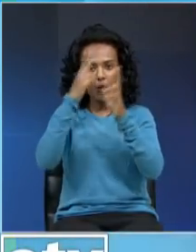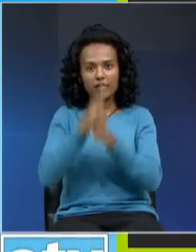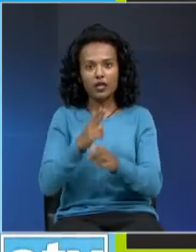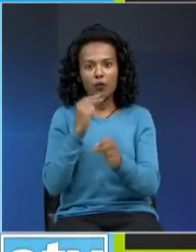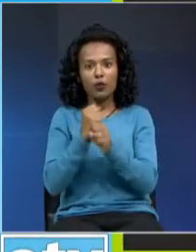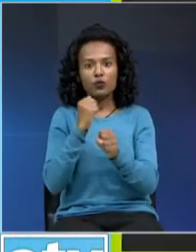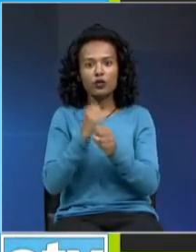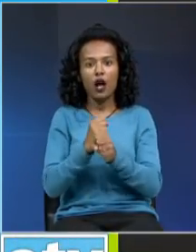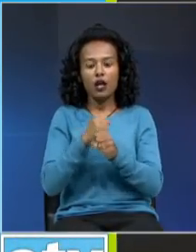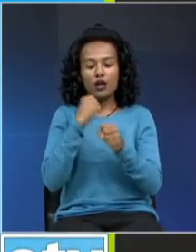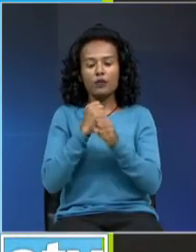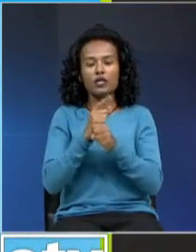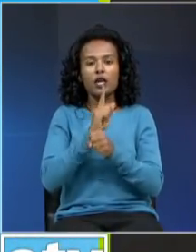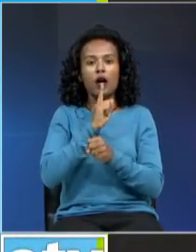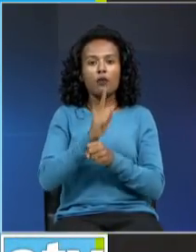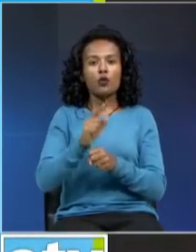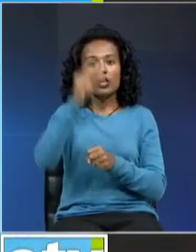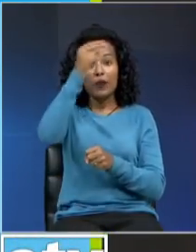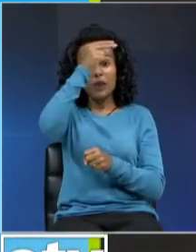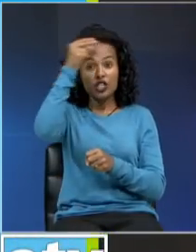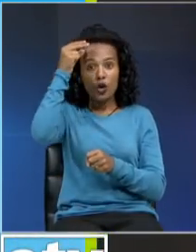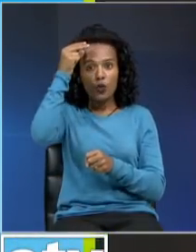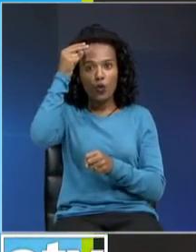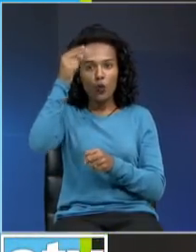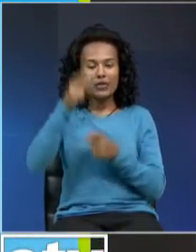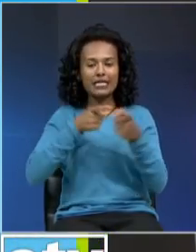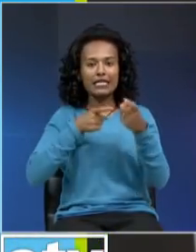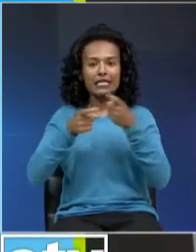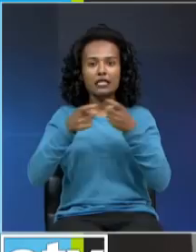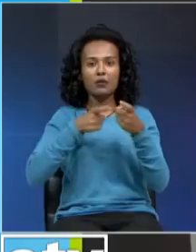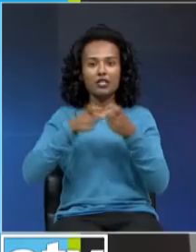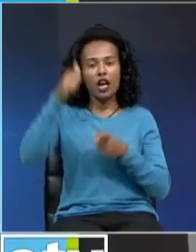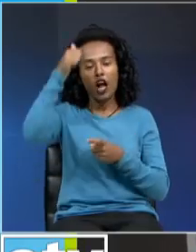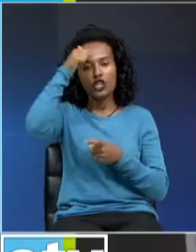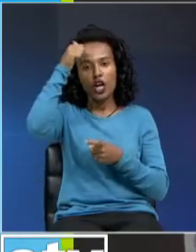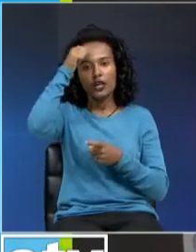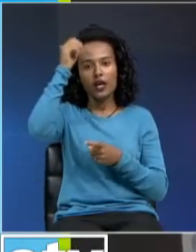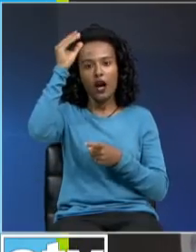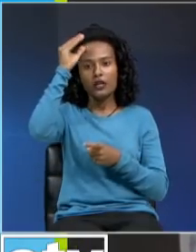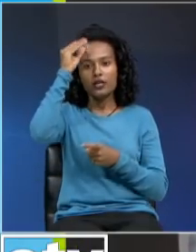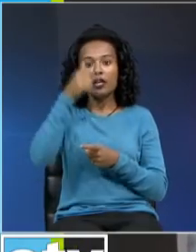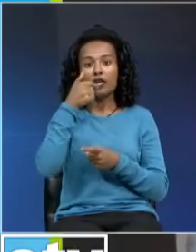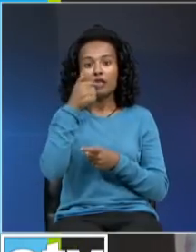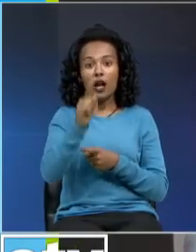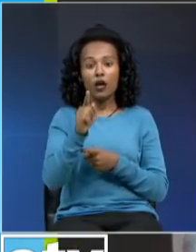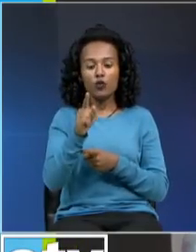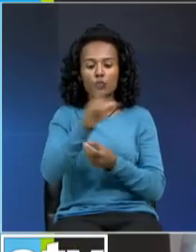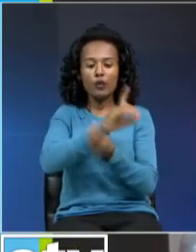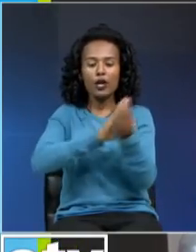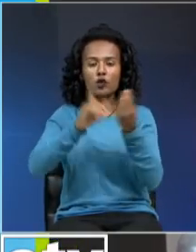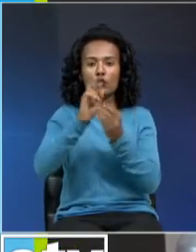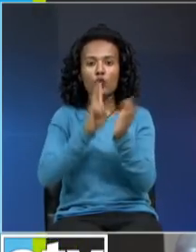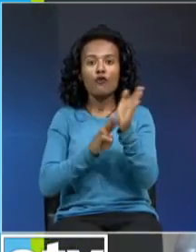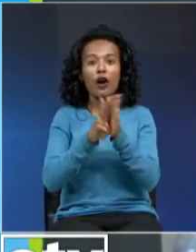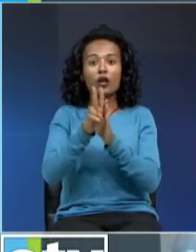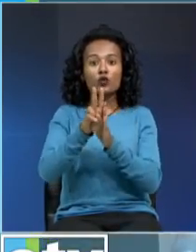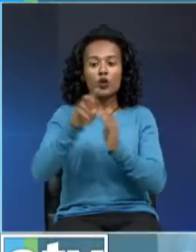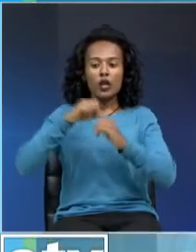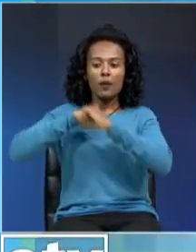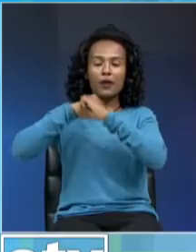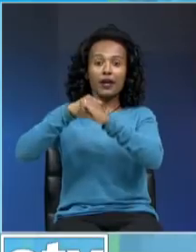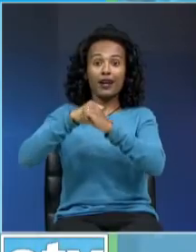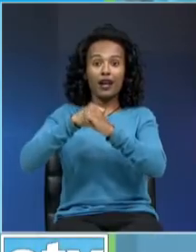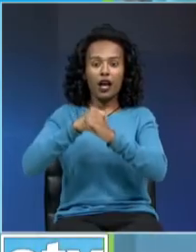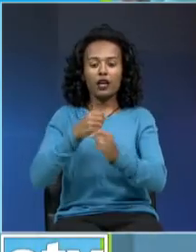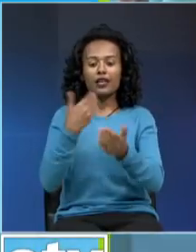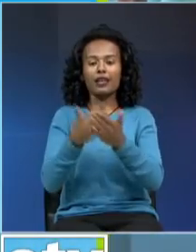ስራ እንደሚሰራም ነው የቤኒሻንጉል ጉሙዝ ክልል ርዕሰ መስተዳድር አሻርሊ ሐሰን የገለጹት። በክልሉ የቫይረሱን ስርጭት ለመከላከል